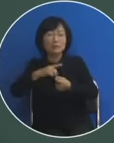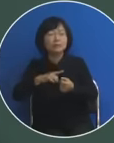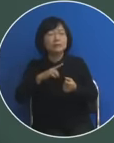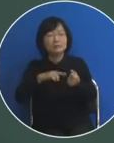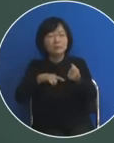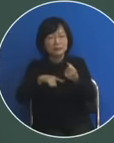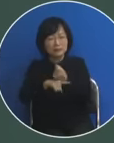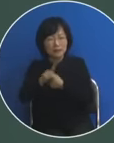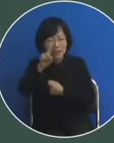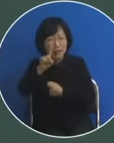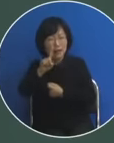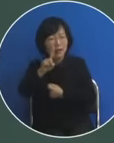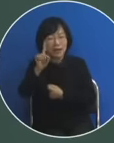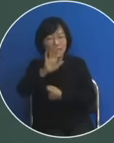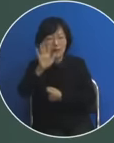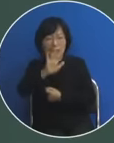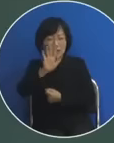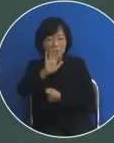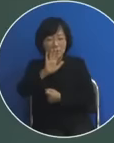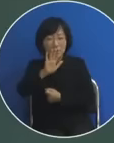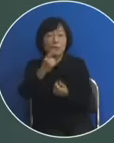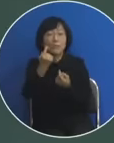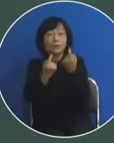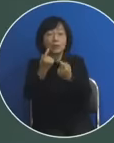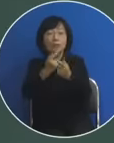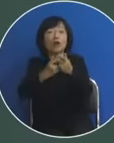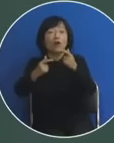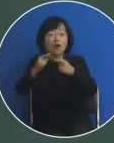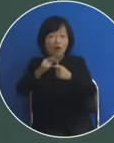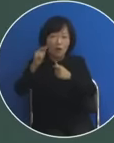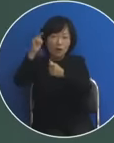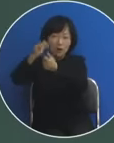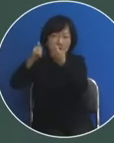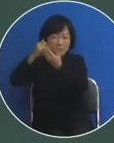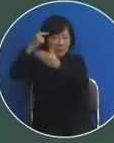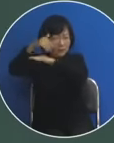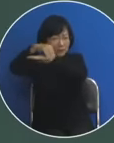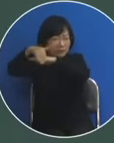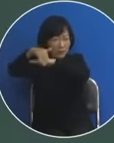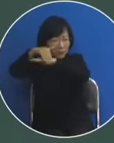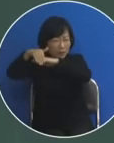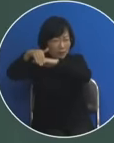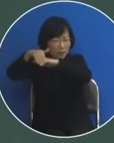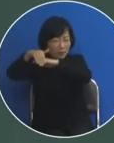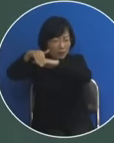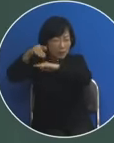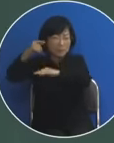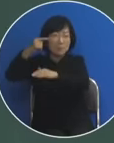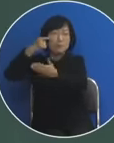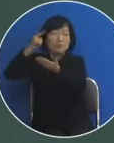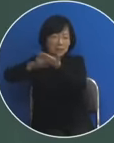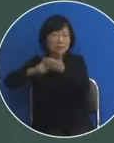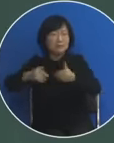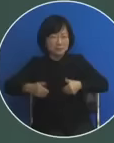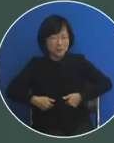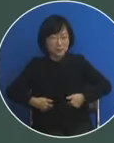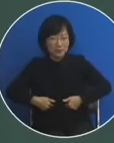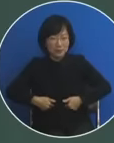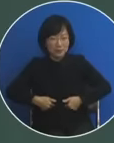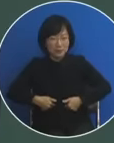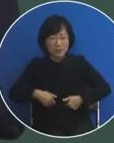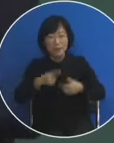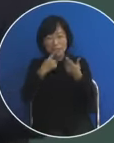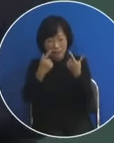mean. 여러분이 진짜 하나님의 계획을 볼 수 있는 사람이기 때문에 봐야 되는데 그 시간표가 없는 거죠. Because you are a person that can actually